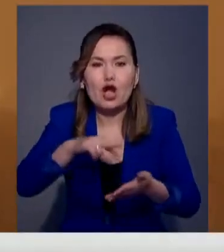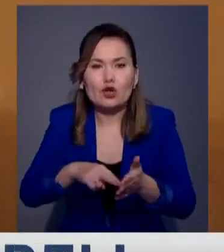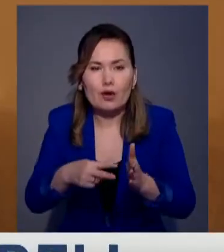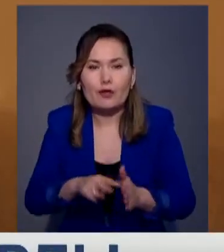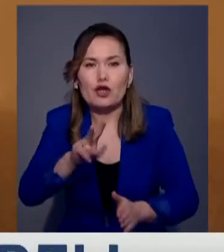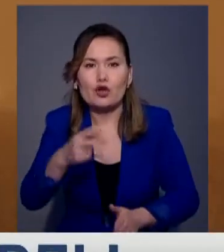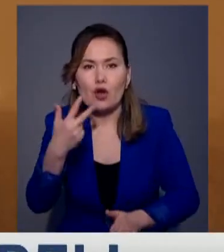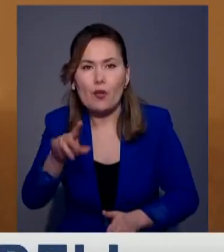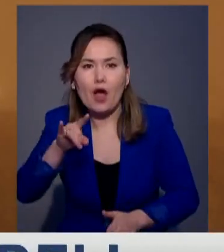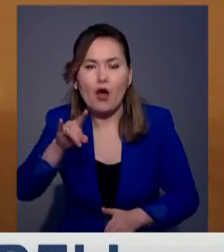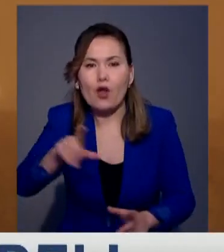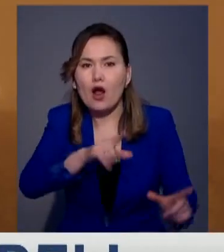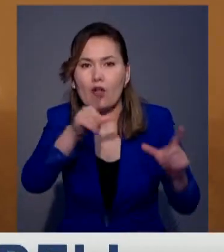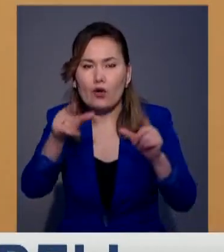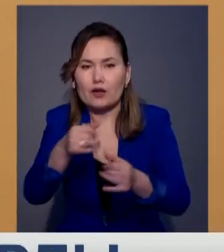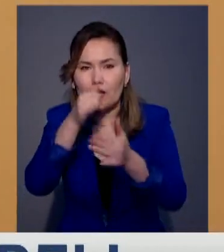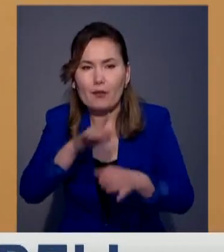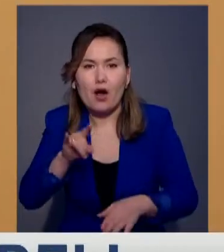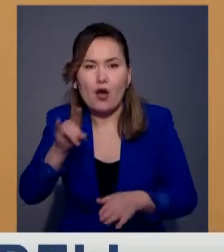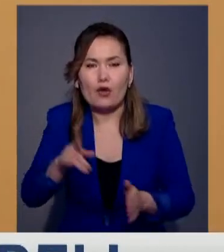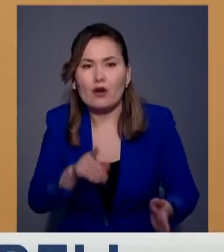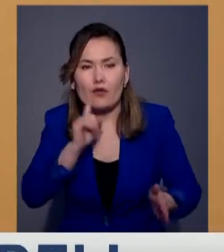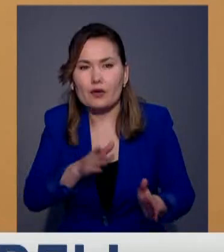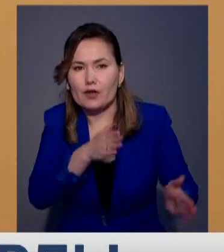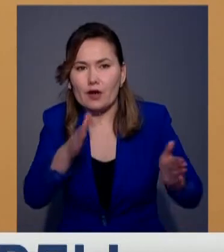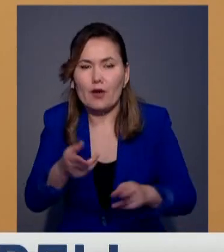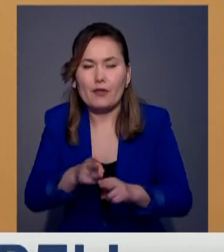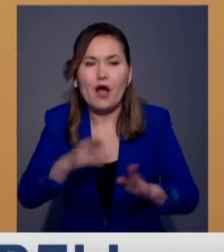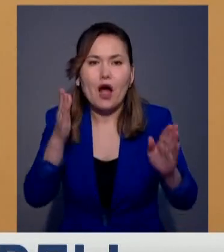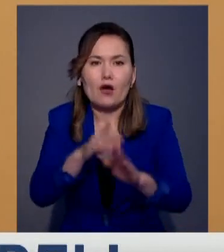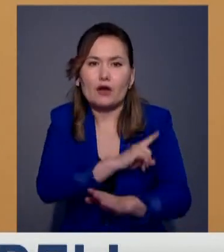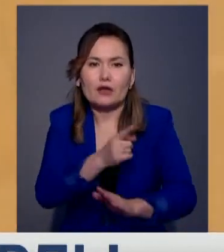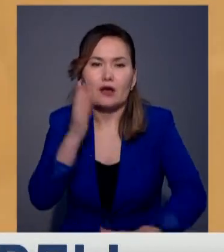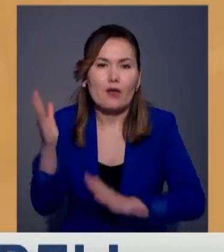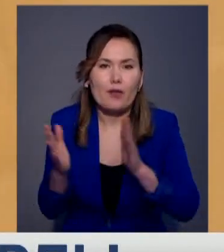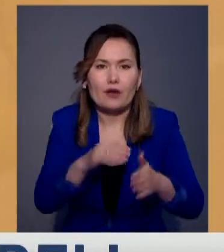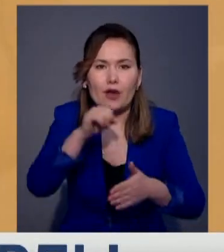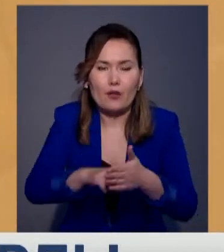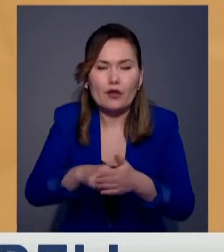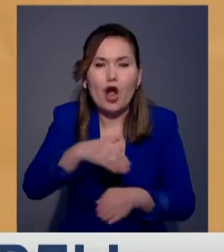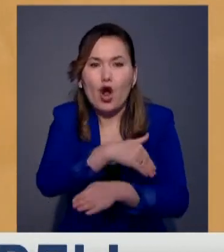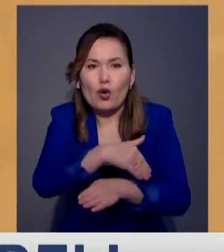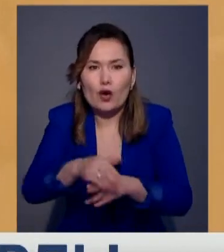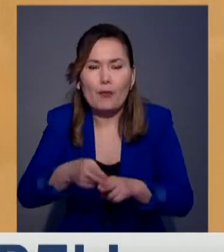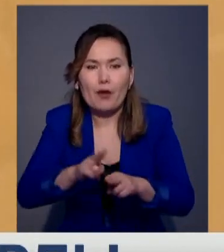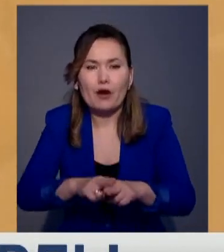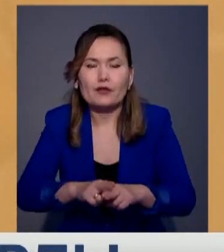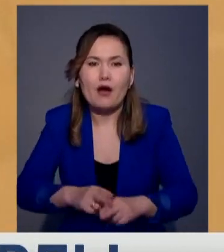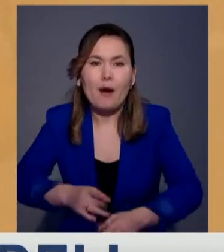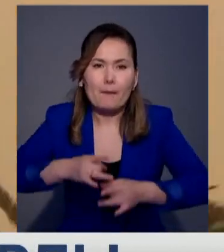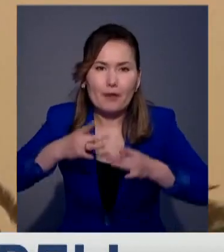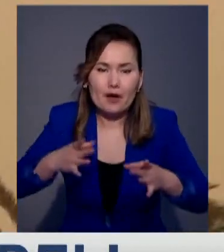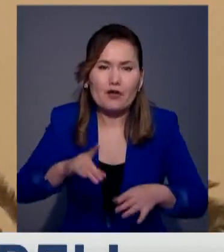жоспарланған 230-ға тарта әуе сапары кейінге шегерілген. Ауа райының қолайсыздығына байланысты көшеде өтуі тиіс карнавалдық